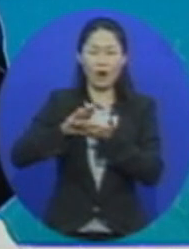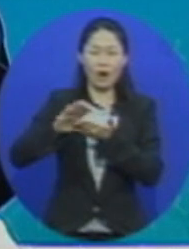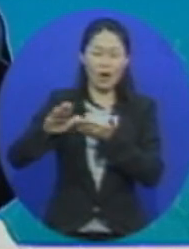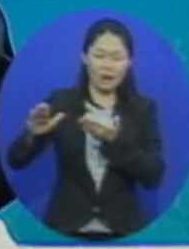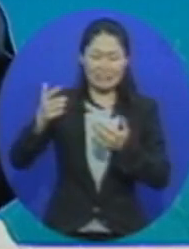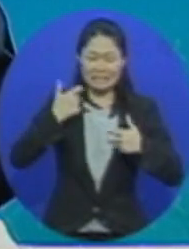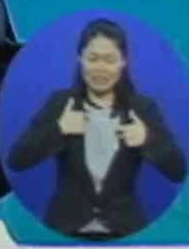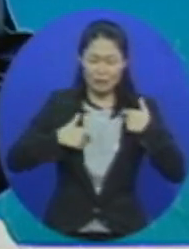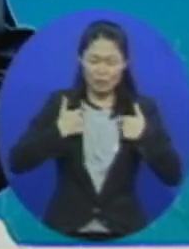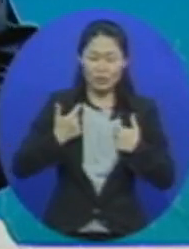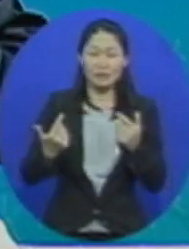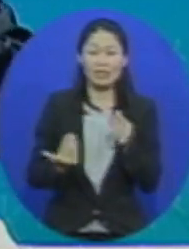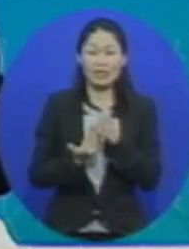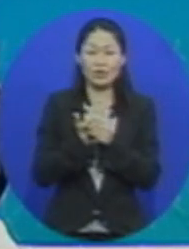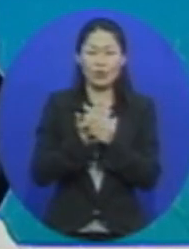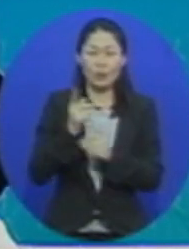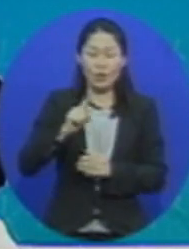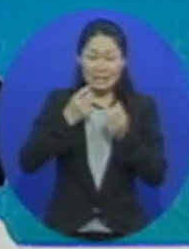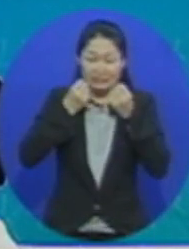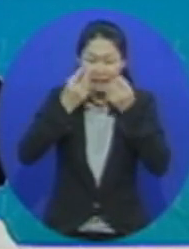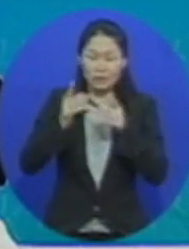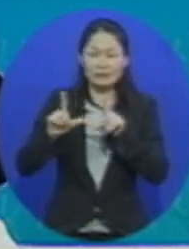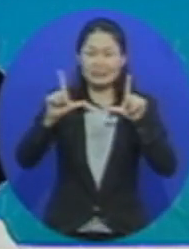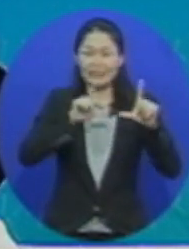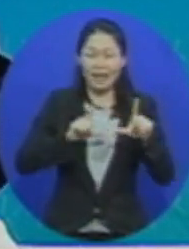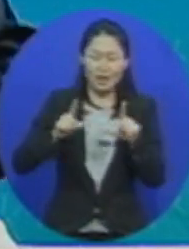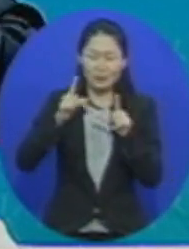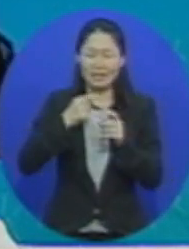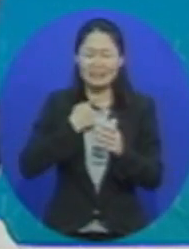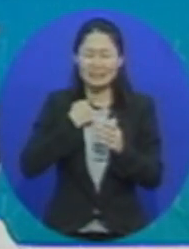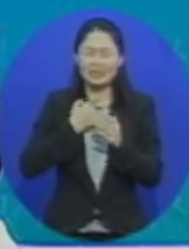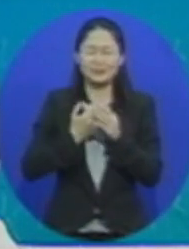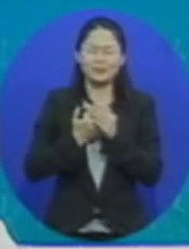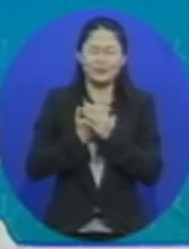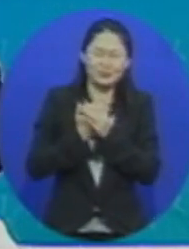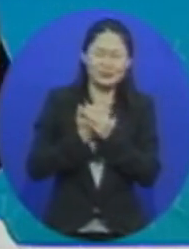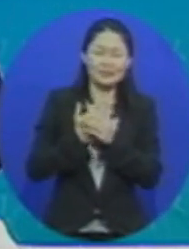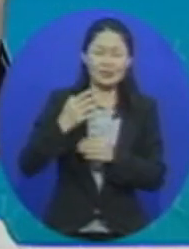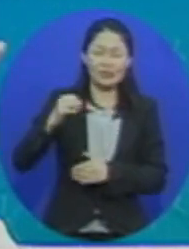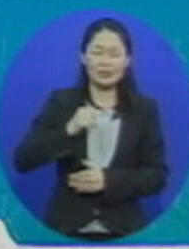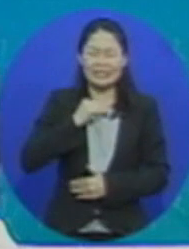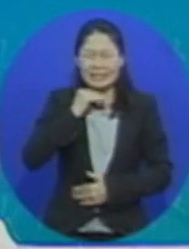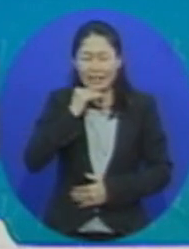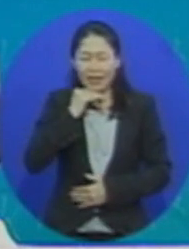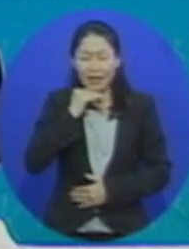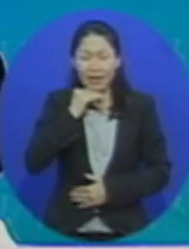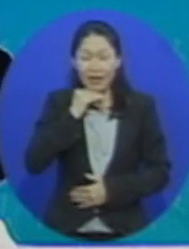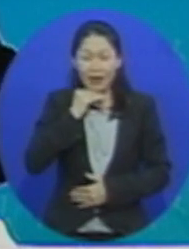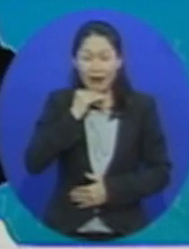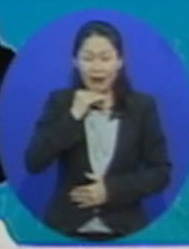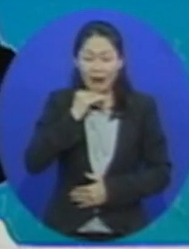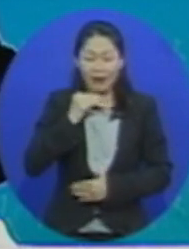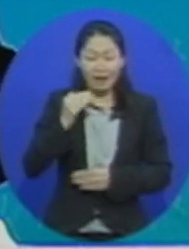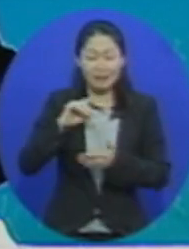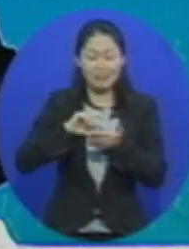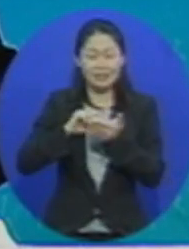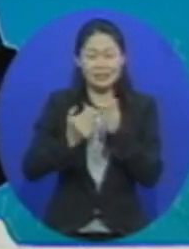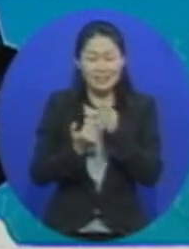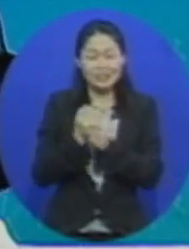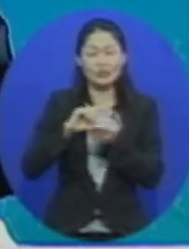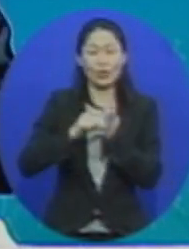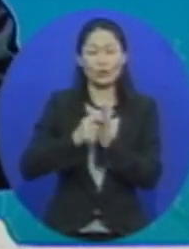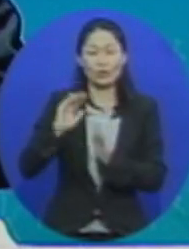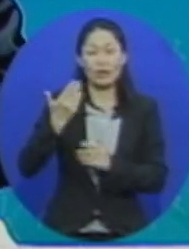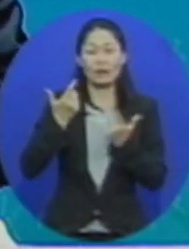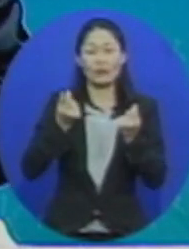일어나고 뭔가 새로운 삶의 의욕 이 생기고 기대가 생기고 뭐 1월 정도는 되어야 하잖아요